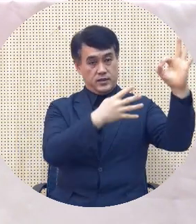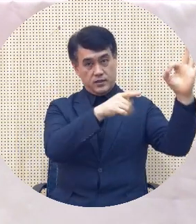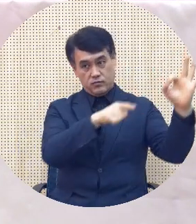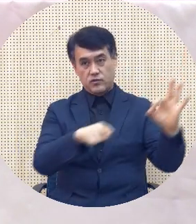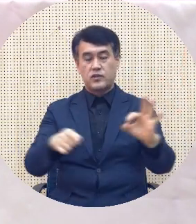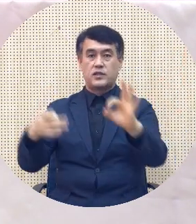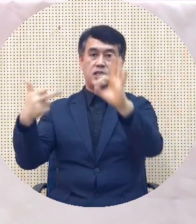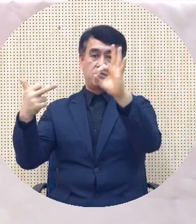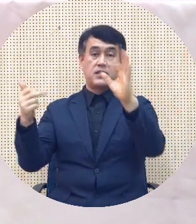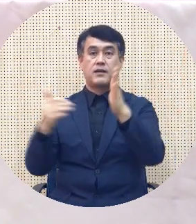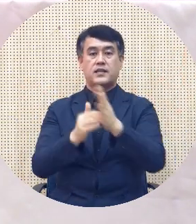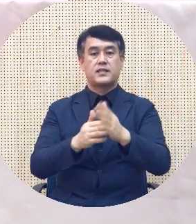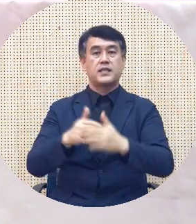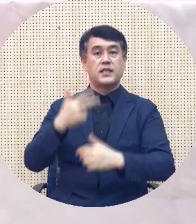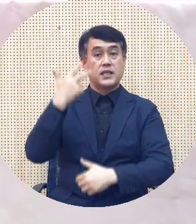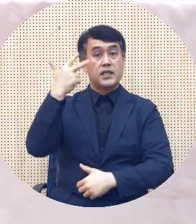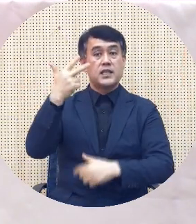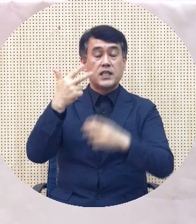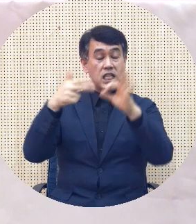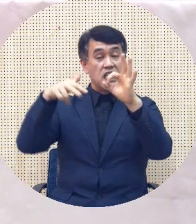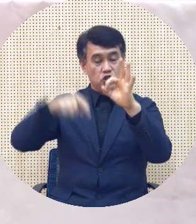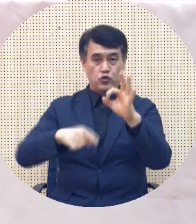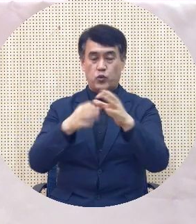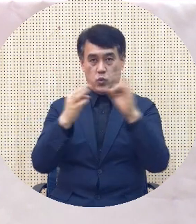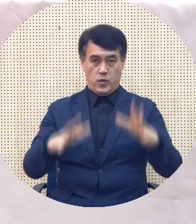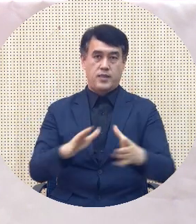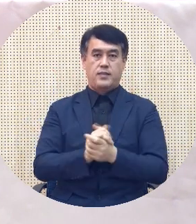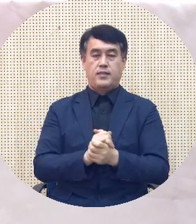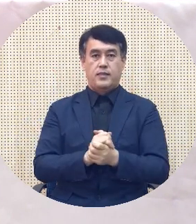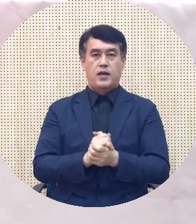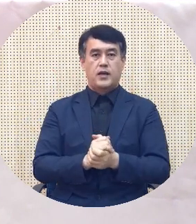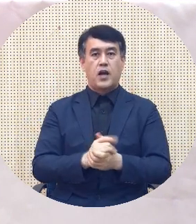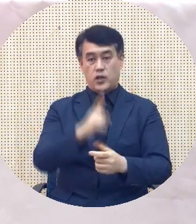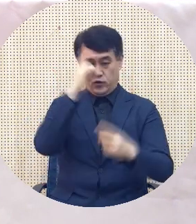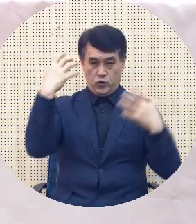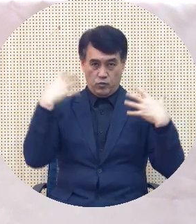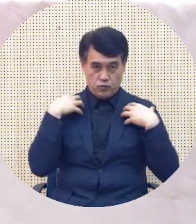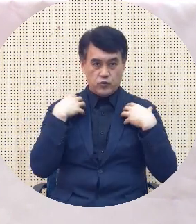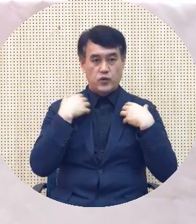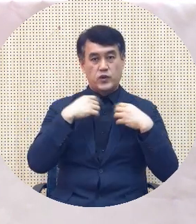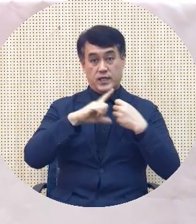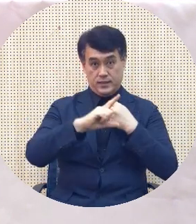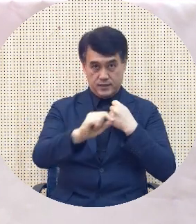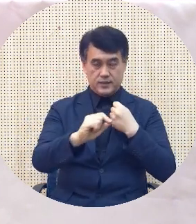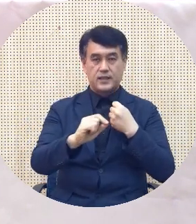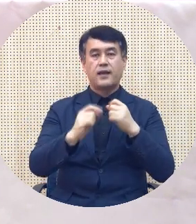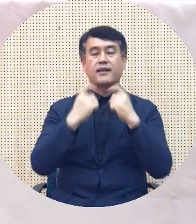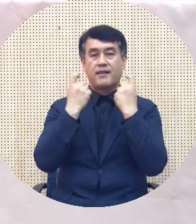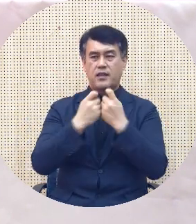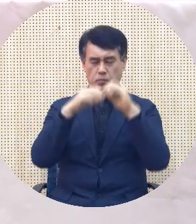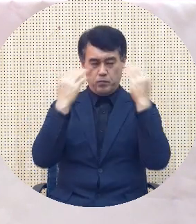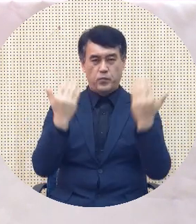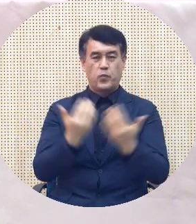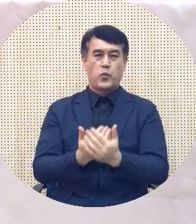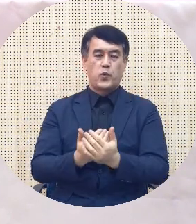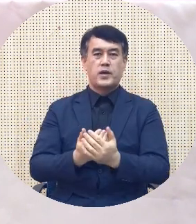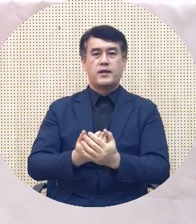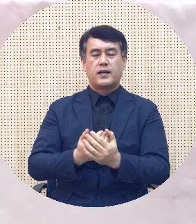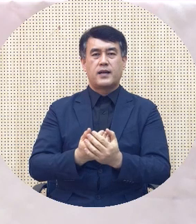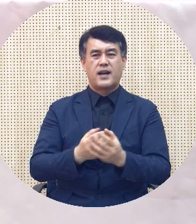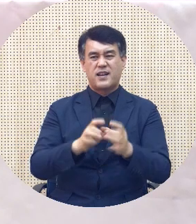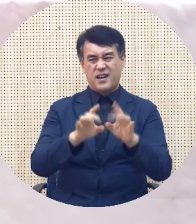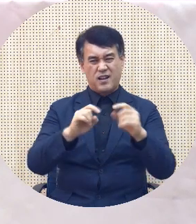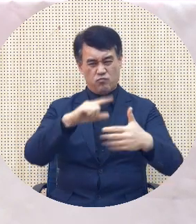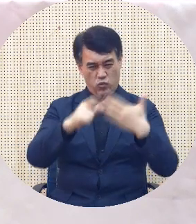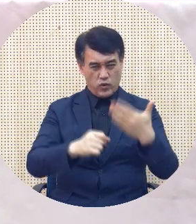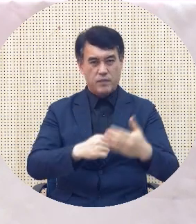4일부터 17일까지 2주간 운영됩니다. 정부, 지자체, 민간 부분까지 총 770여 개의 크고 작은